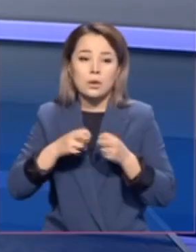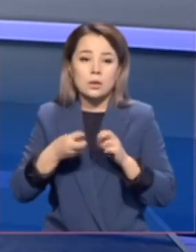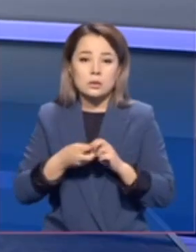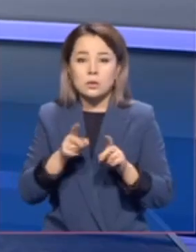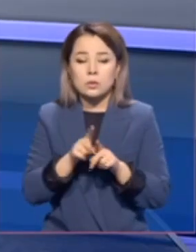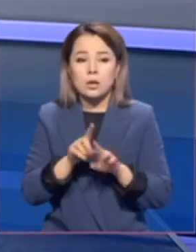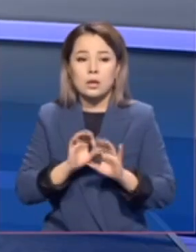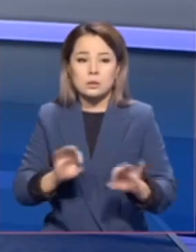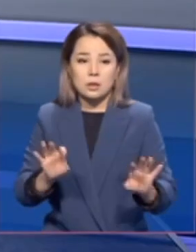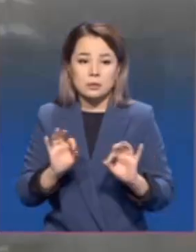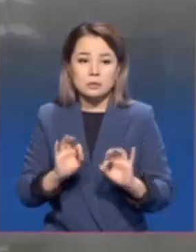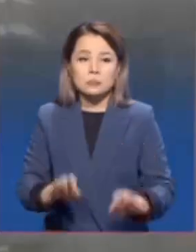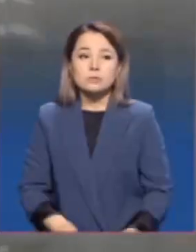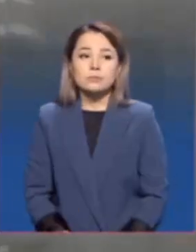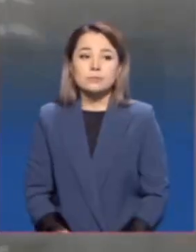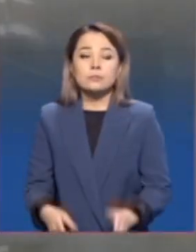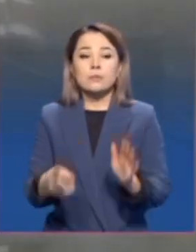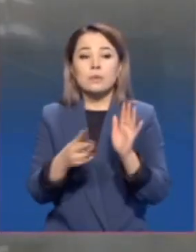жалғастырады.